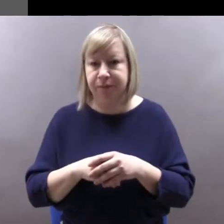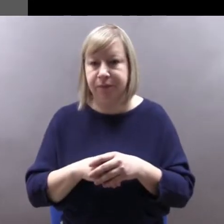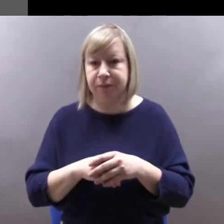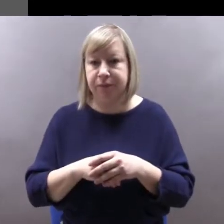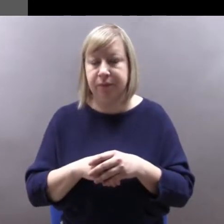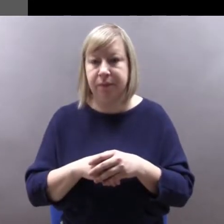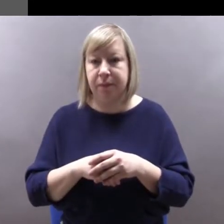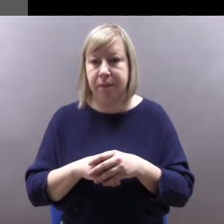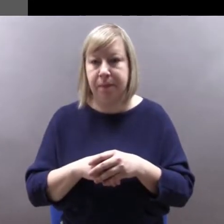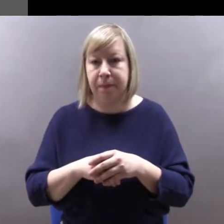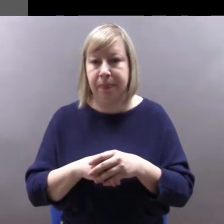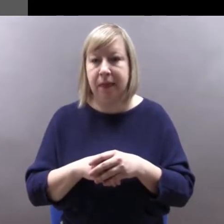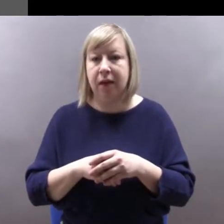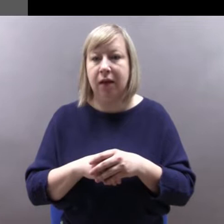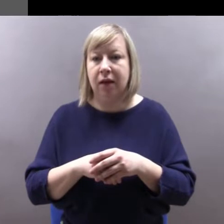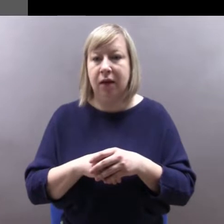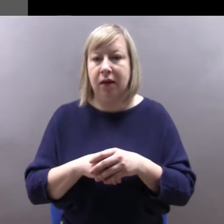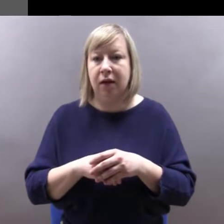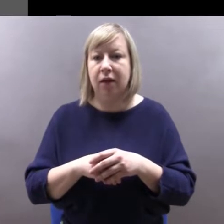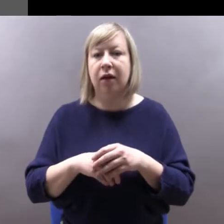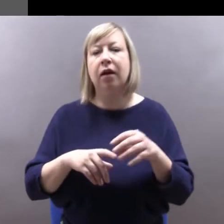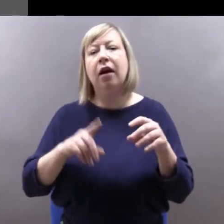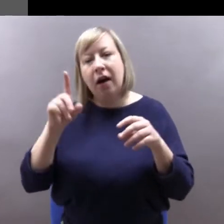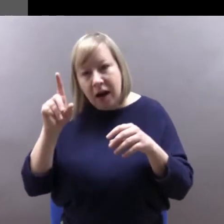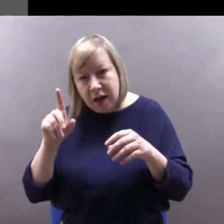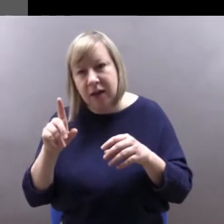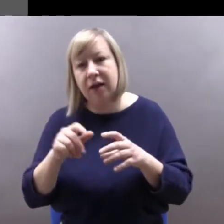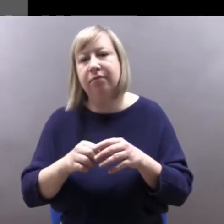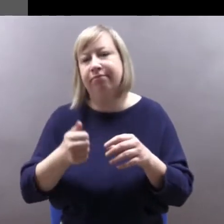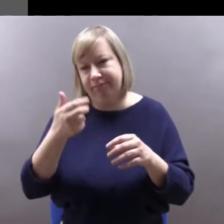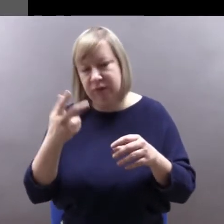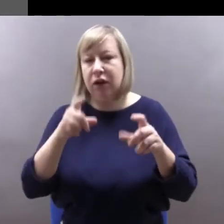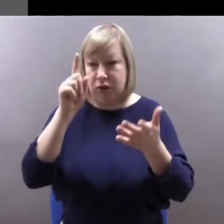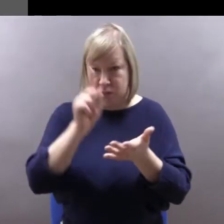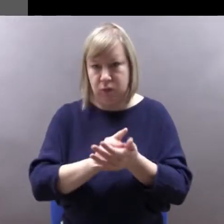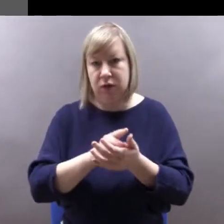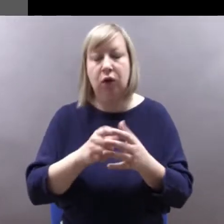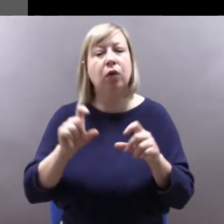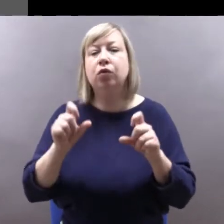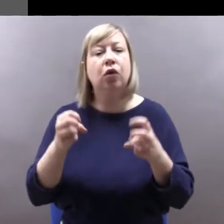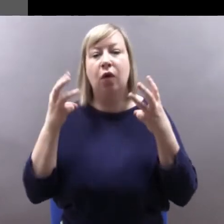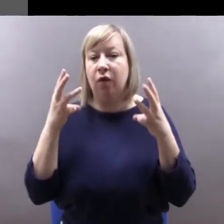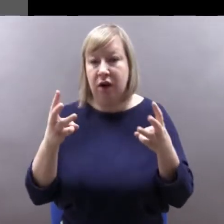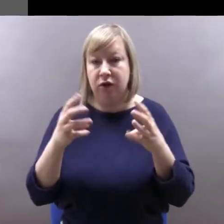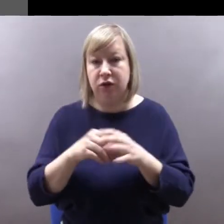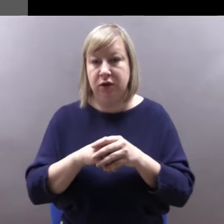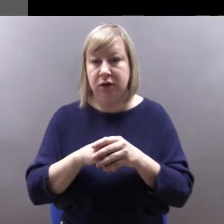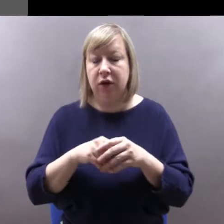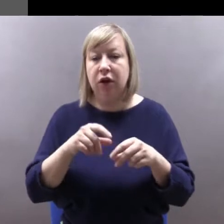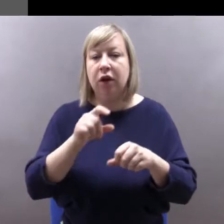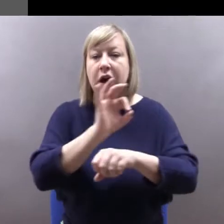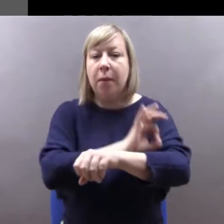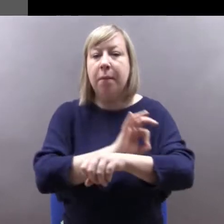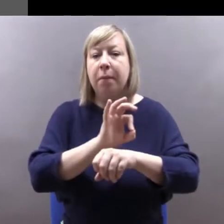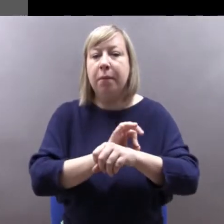ten projekt to był też pierwszy gruntowny remont kamienic muzealnych po odbudowie, tej powojennej